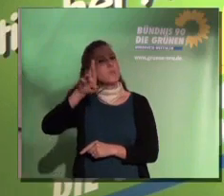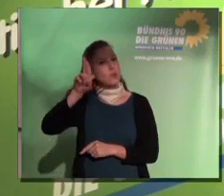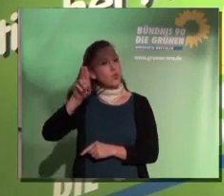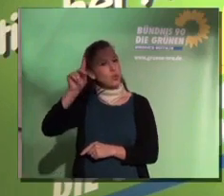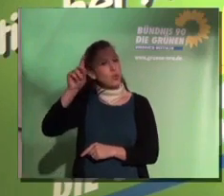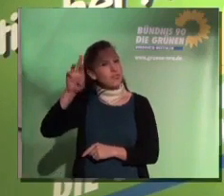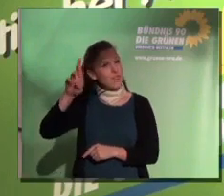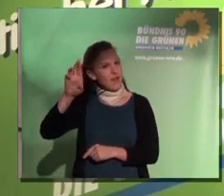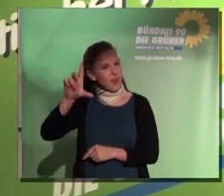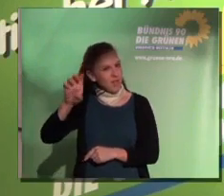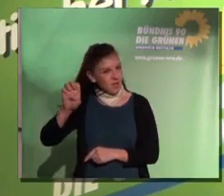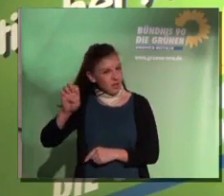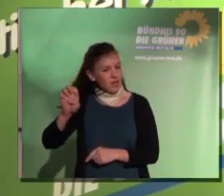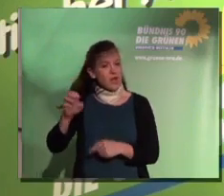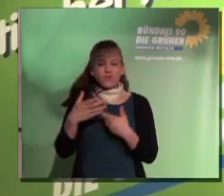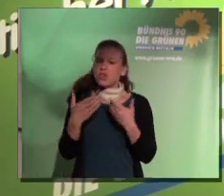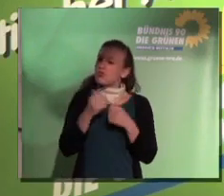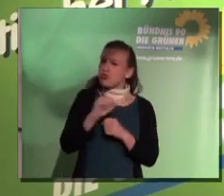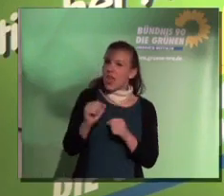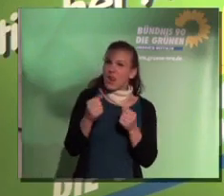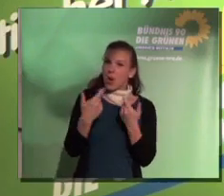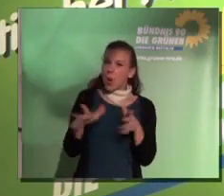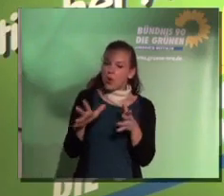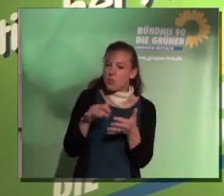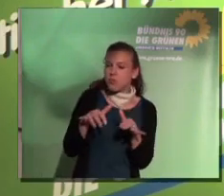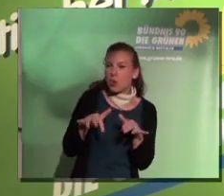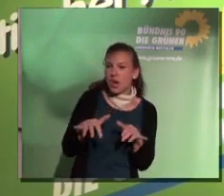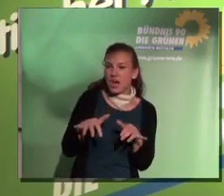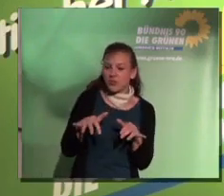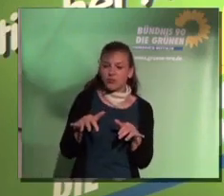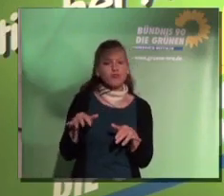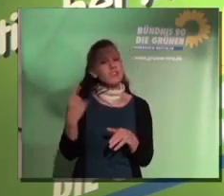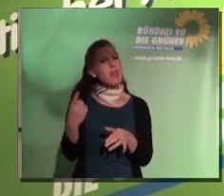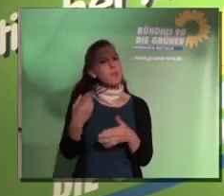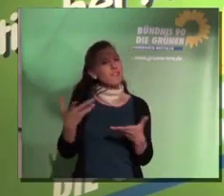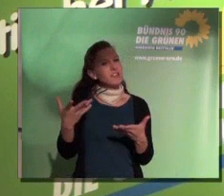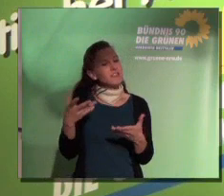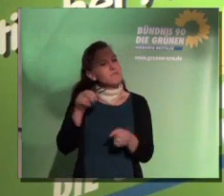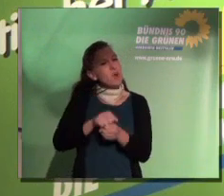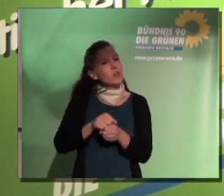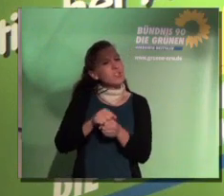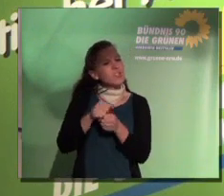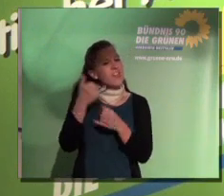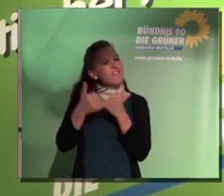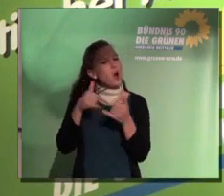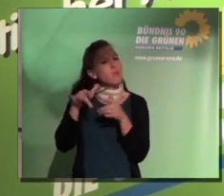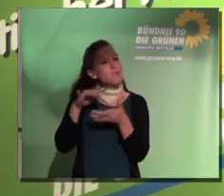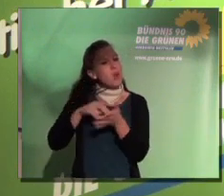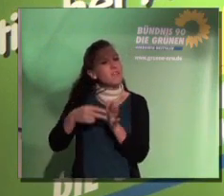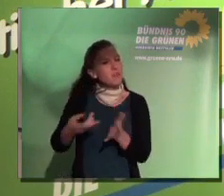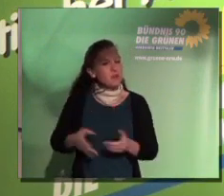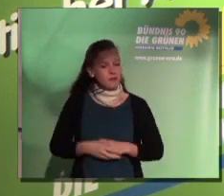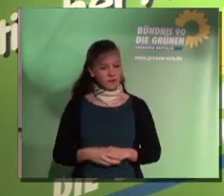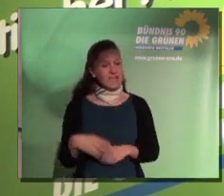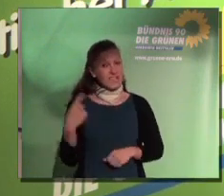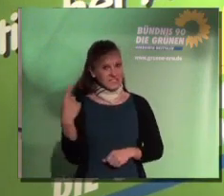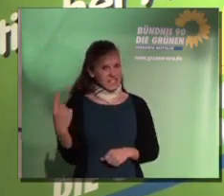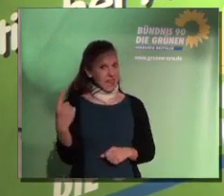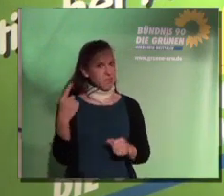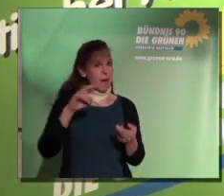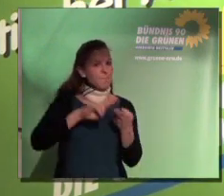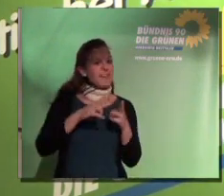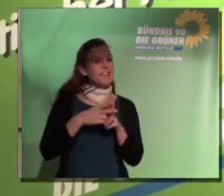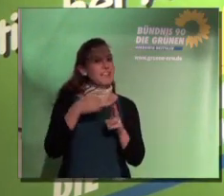und unbürokratisch, was der für Frauenpolitik machen könnte. Ja? Der Rainer Brüderle ist nämlich auch Mitglied in